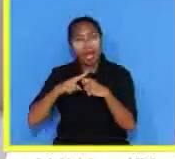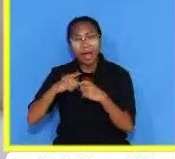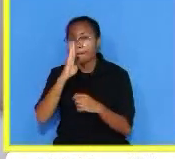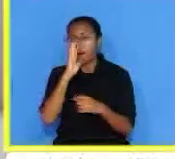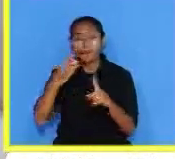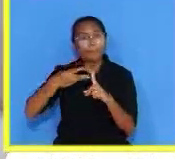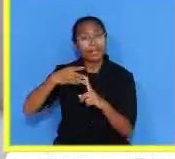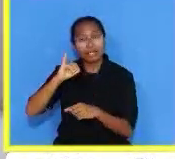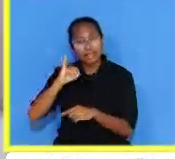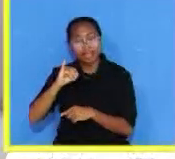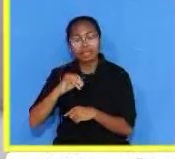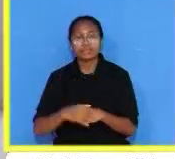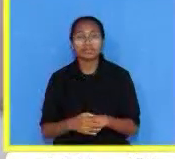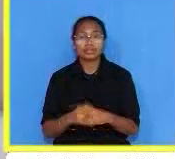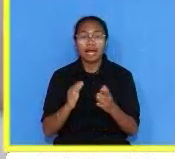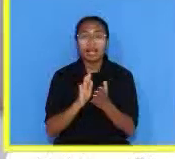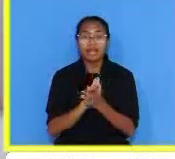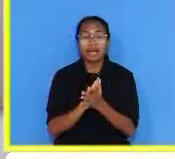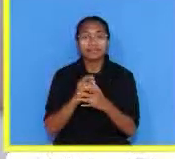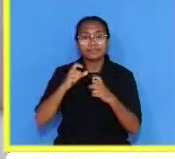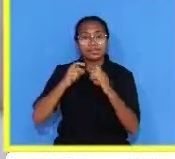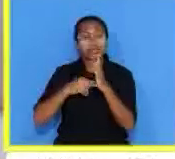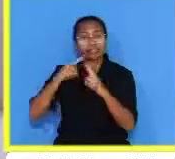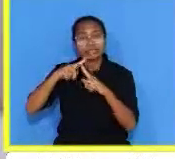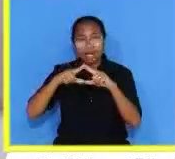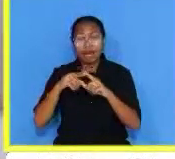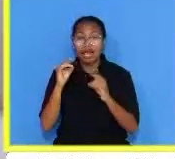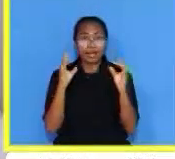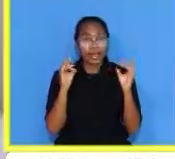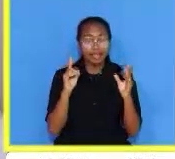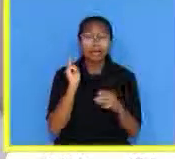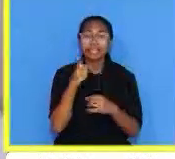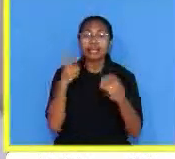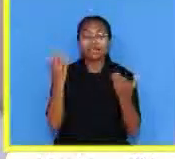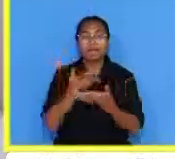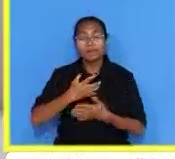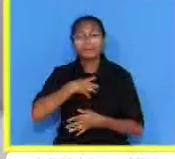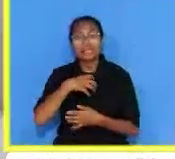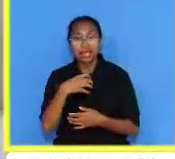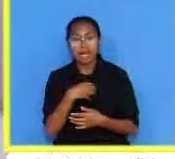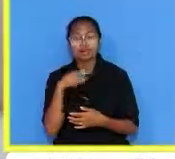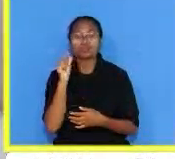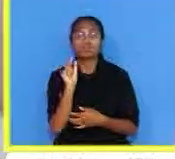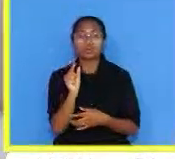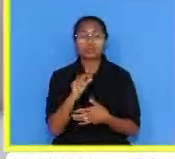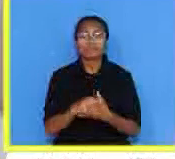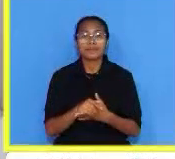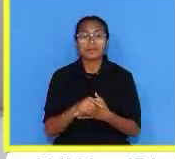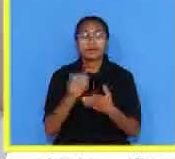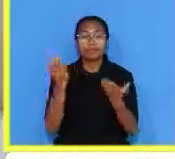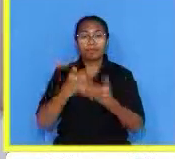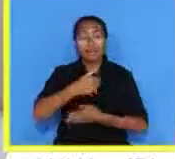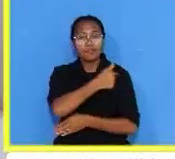kemudian ada juga sentra-sentra yang lain yang diberi kepercayaan untuk